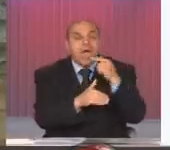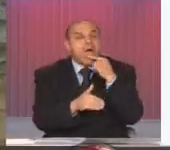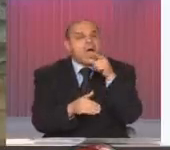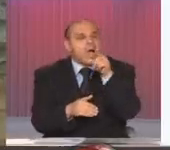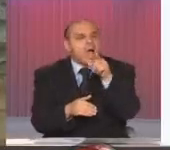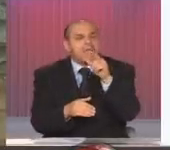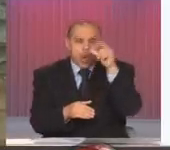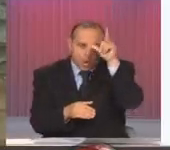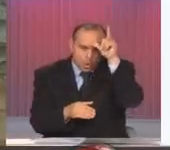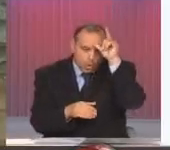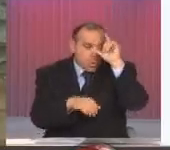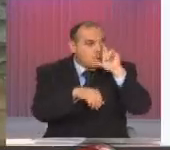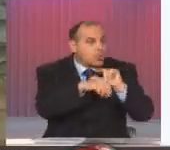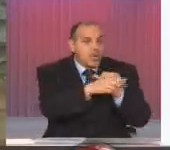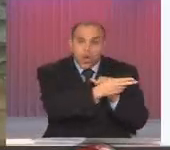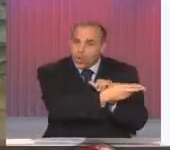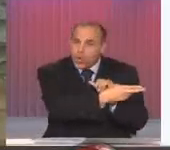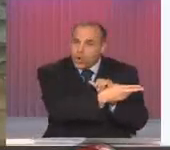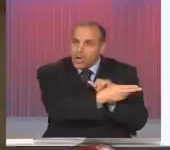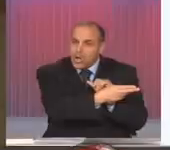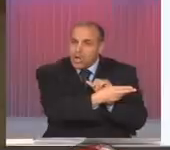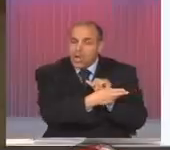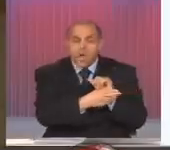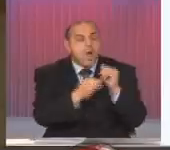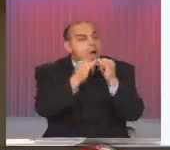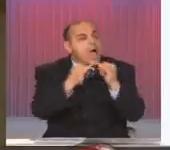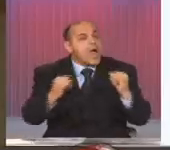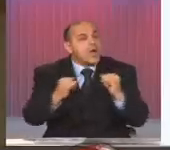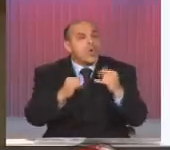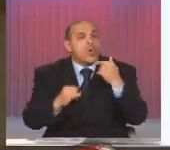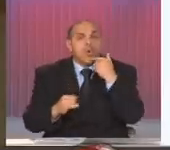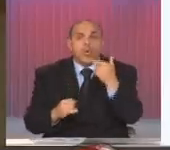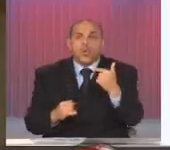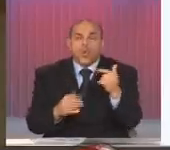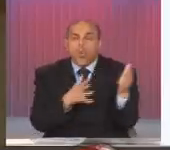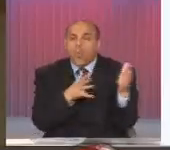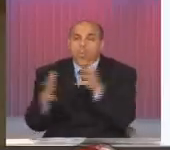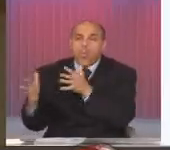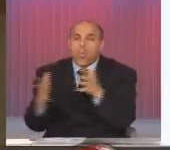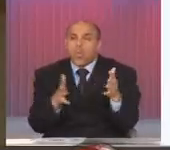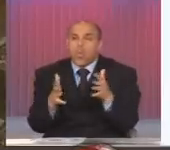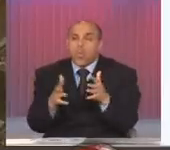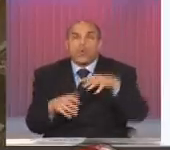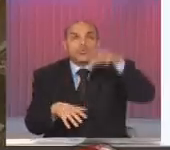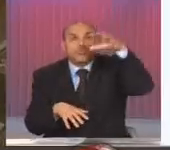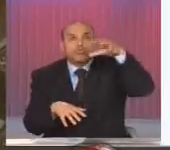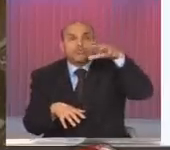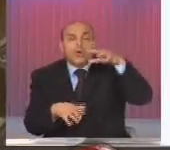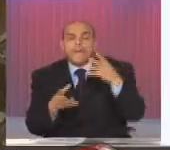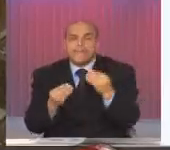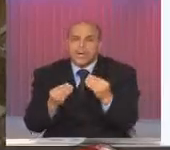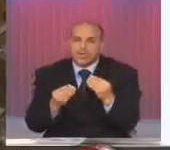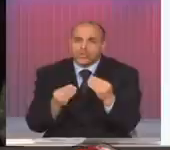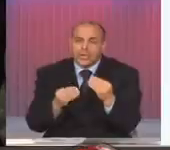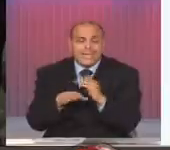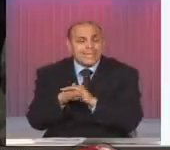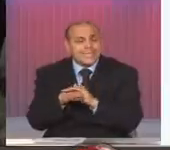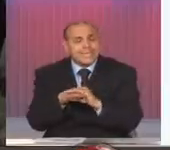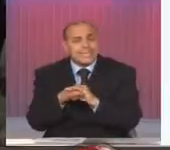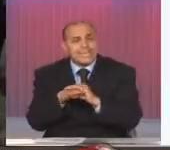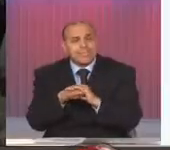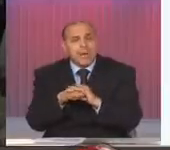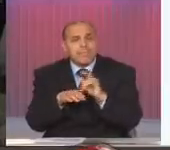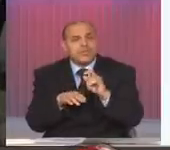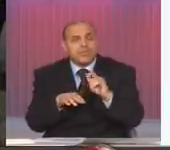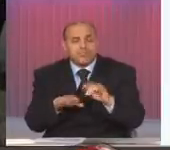غرار الأردن وتركيا، حيث تتعرض مخيمات النازحين لعواصف مسحوبة بأمطار غزيرة تسببت في غرق